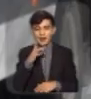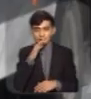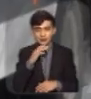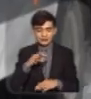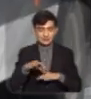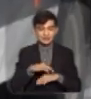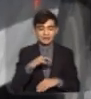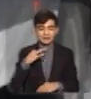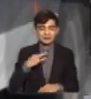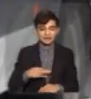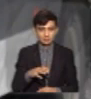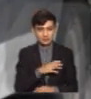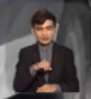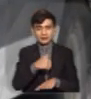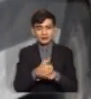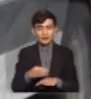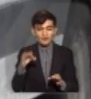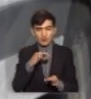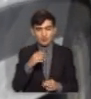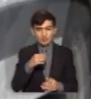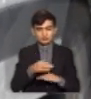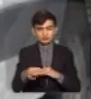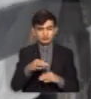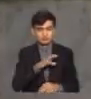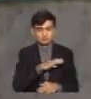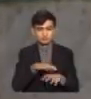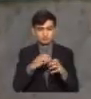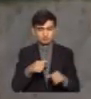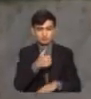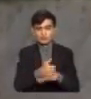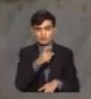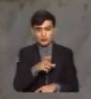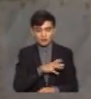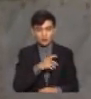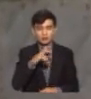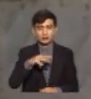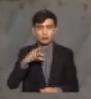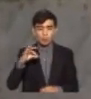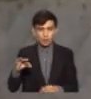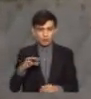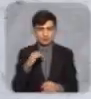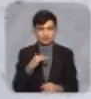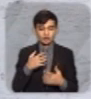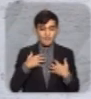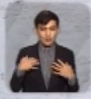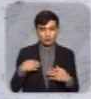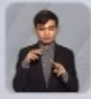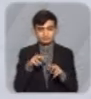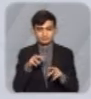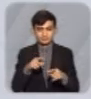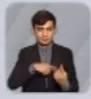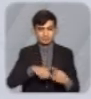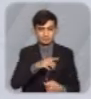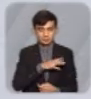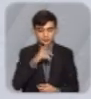семейства еще в советское время возглавлял совхоз Янайкино. Позже создал ТОО «Лесное» и занимался животноводством. В